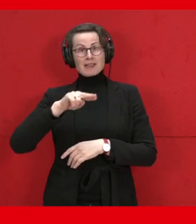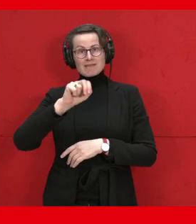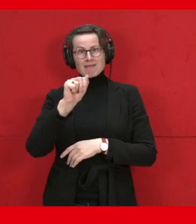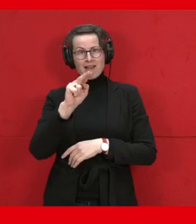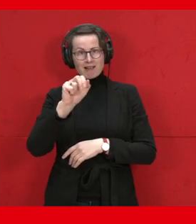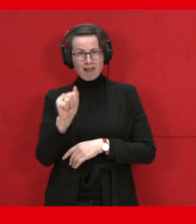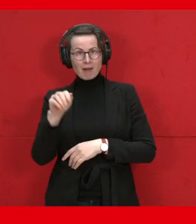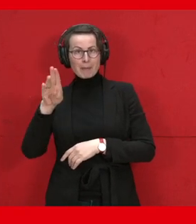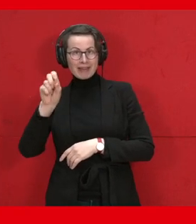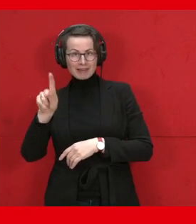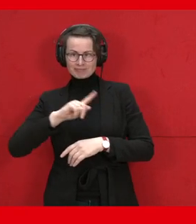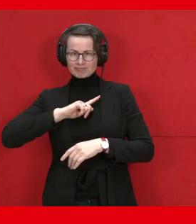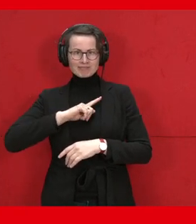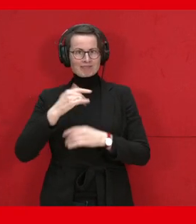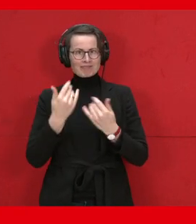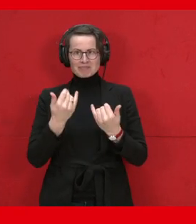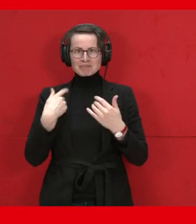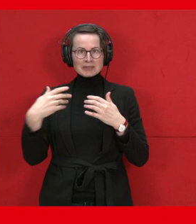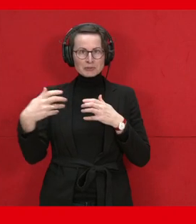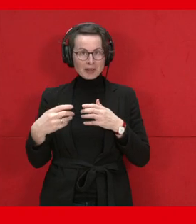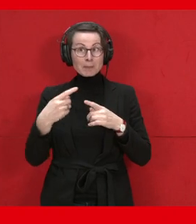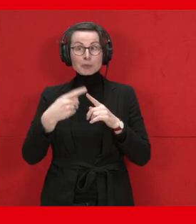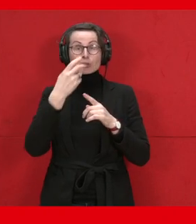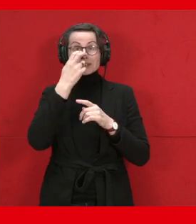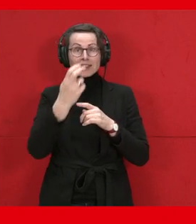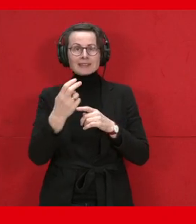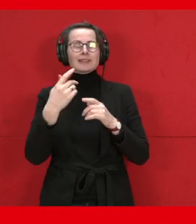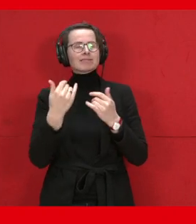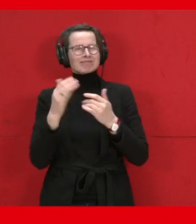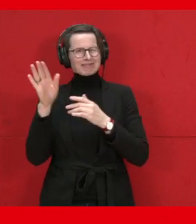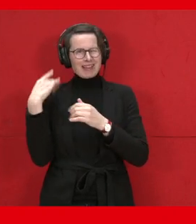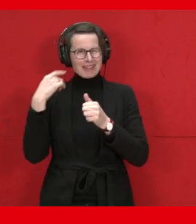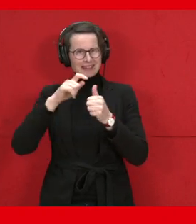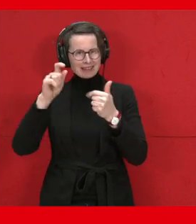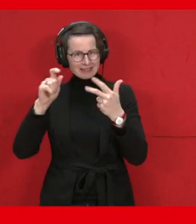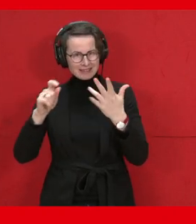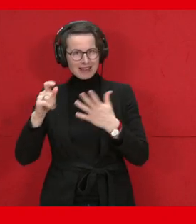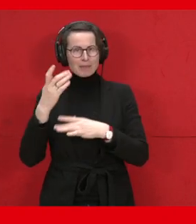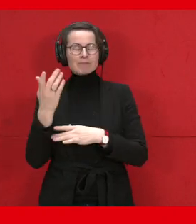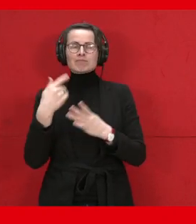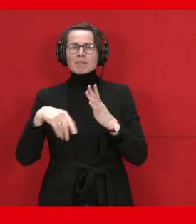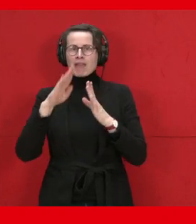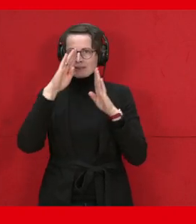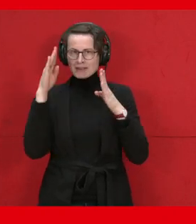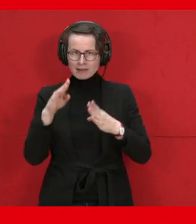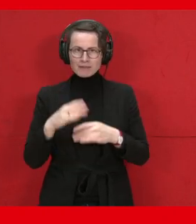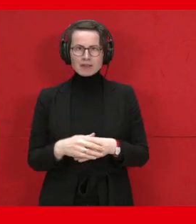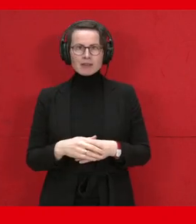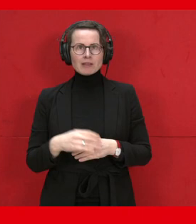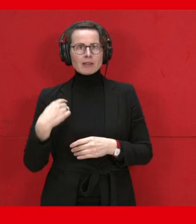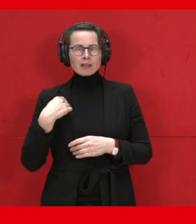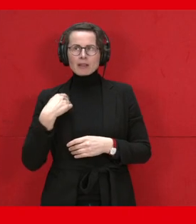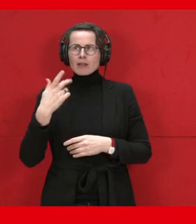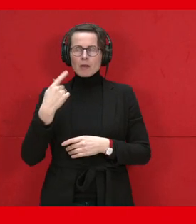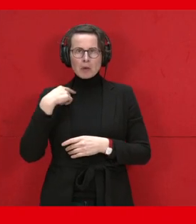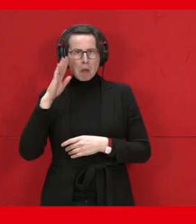jetzt und dann zusammen mit unseren Gästen noch die Gelegenheit haben werden, die Themen zu vertiefen. Und ich glaube, ich bin nicht die Einzige, die da gemerkt hat, dass Ihnen das ganz besonders